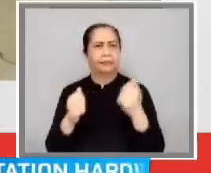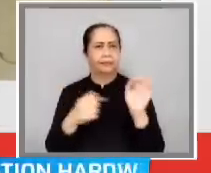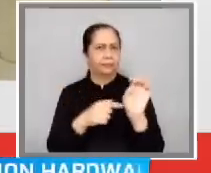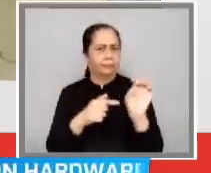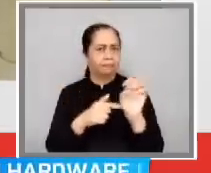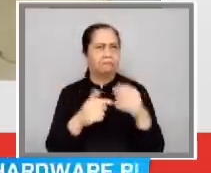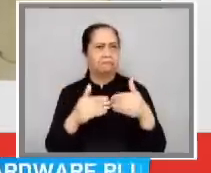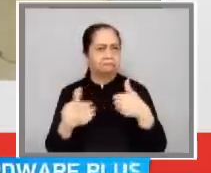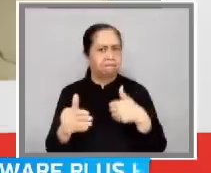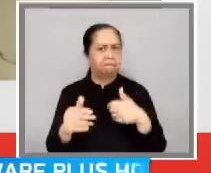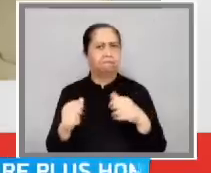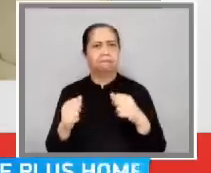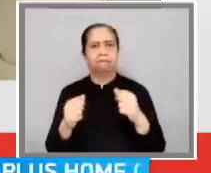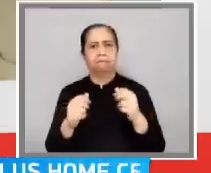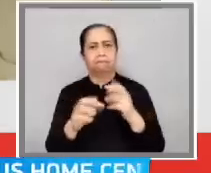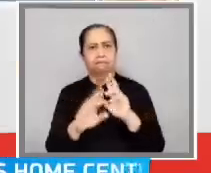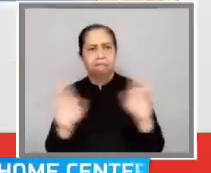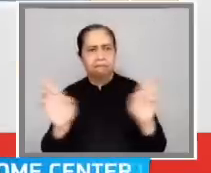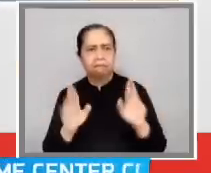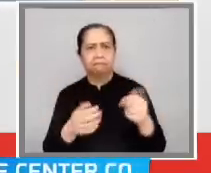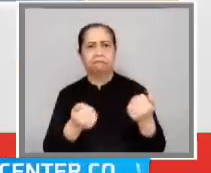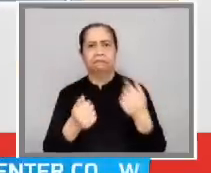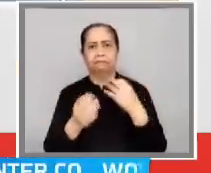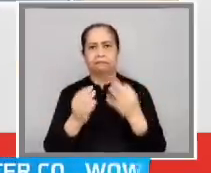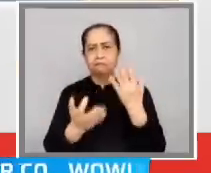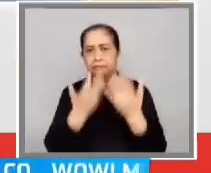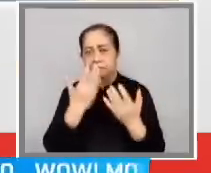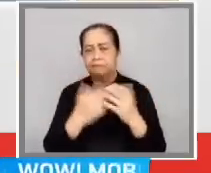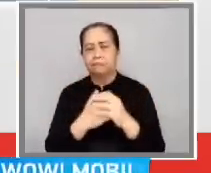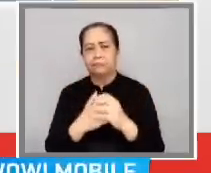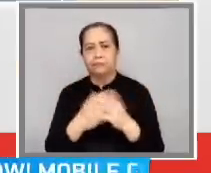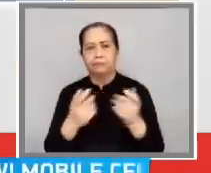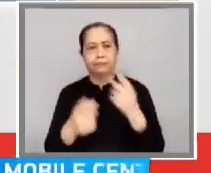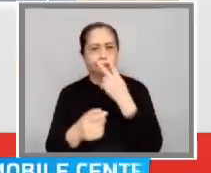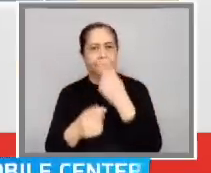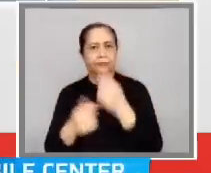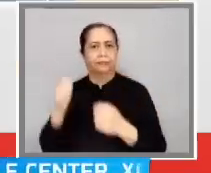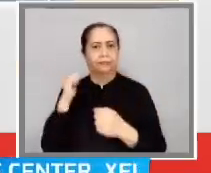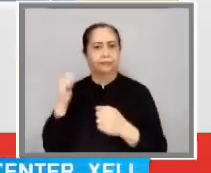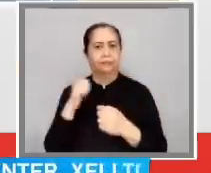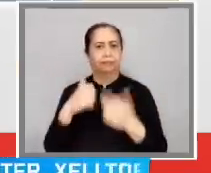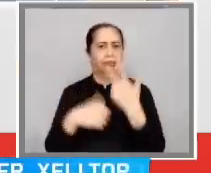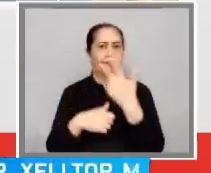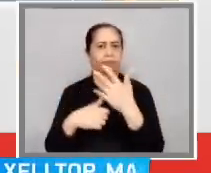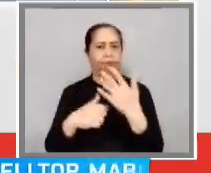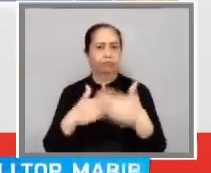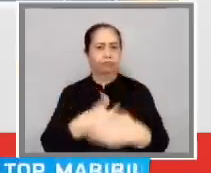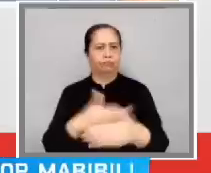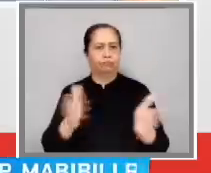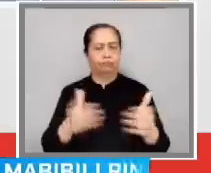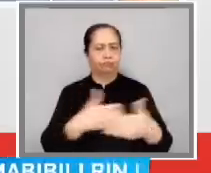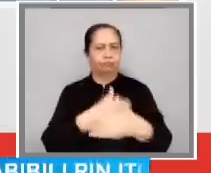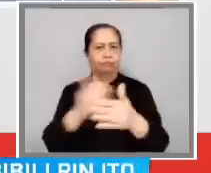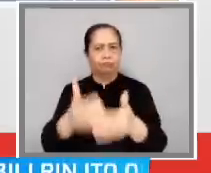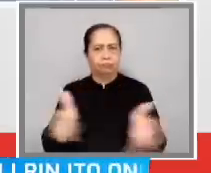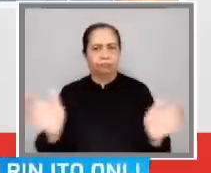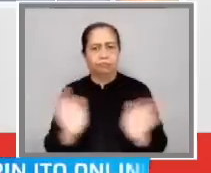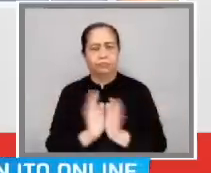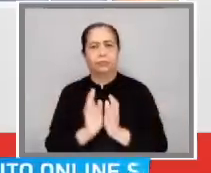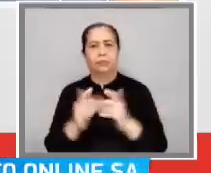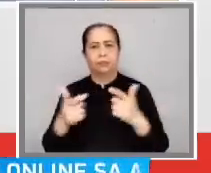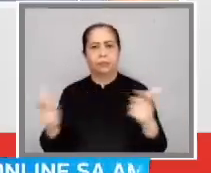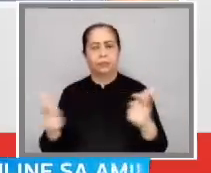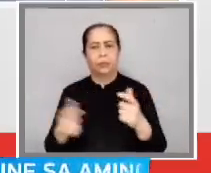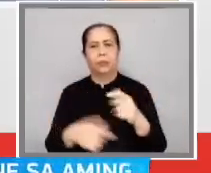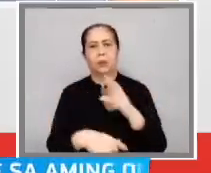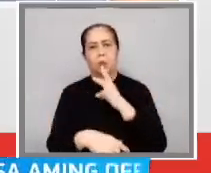ka na pinapatupad dito sa lugar na dito. Sa likuran po, mga tatlo agad yan na mga malalaking drum